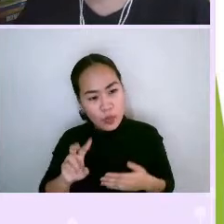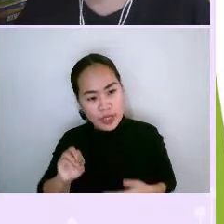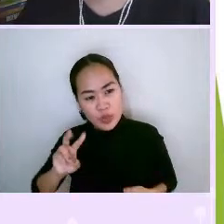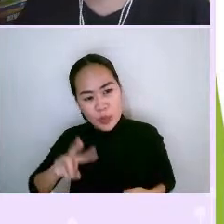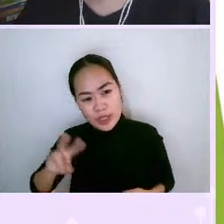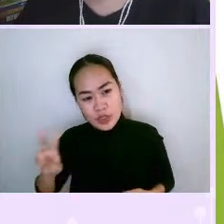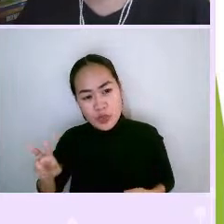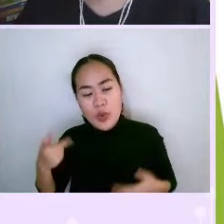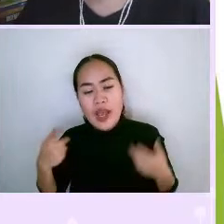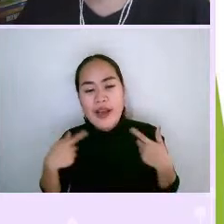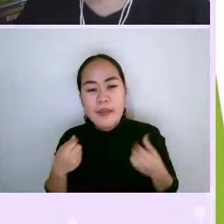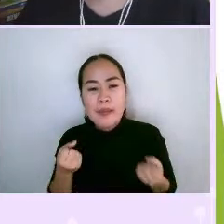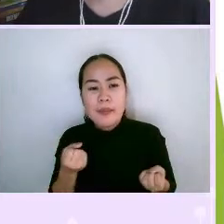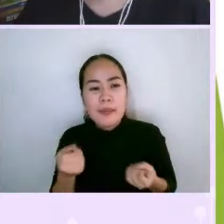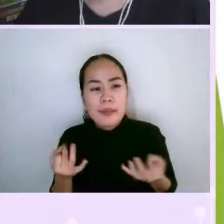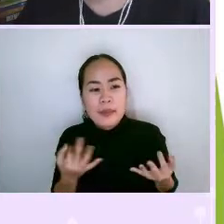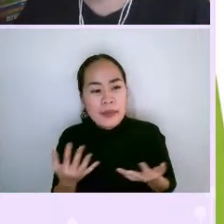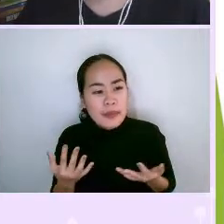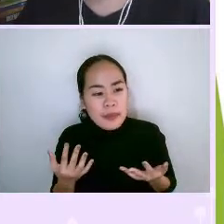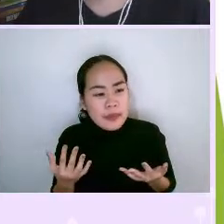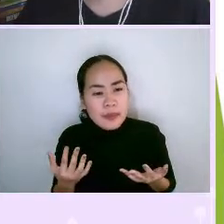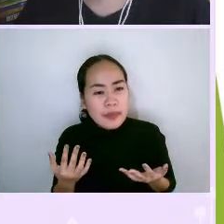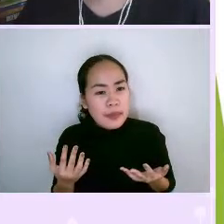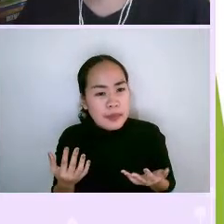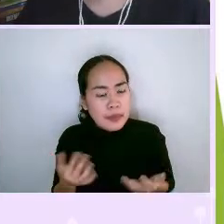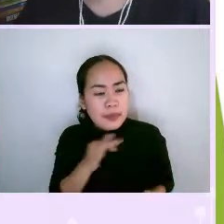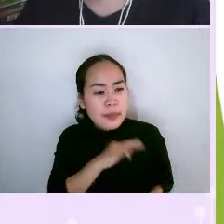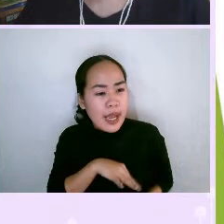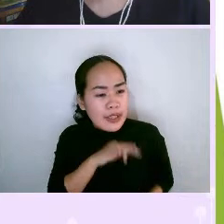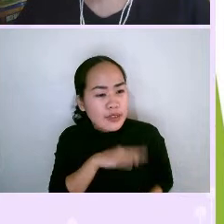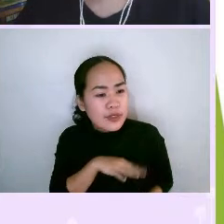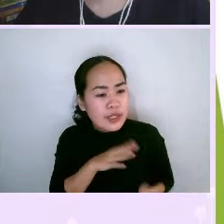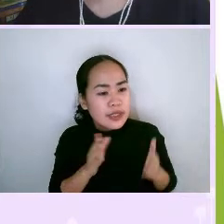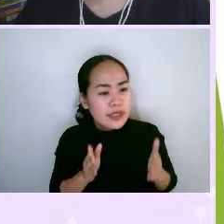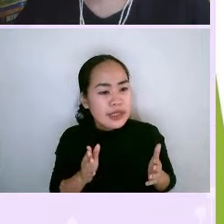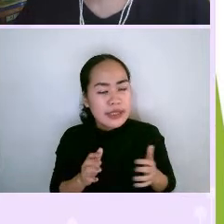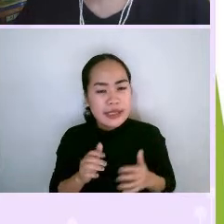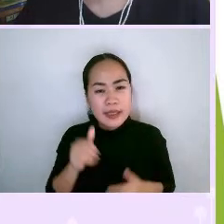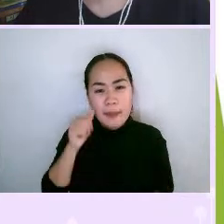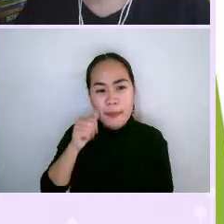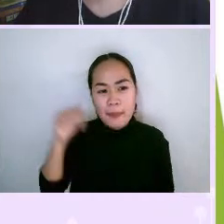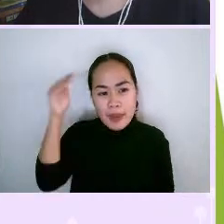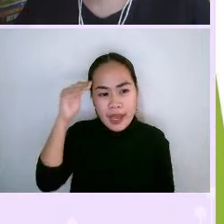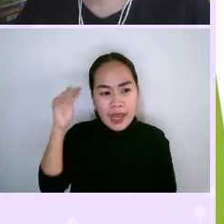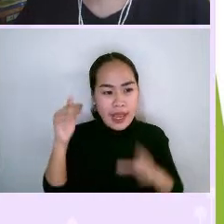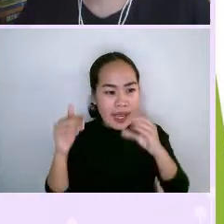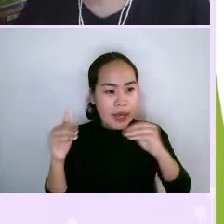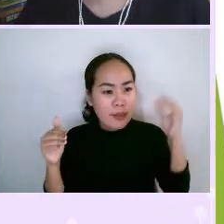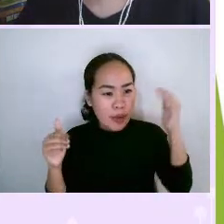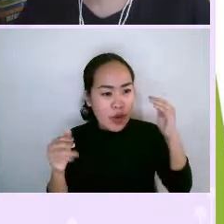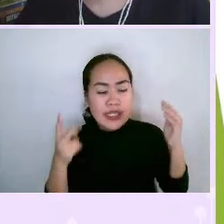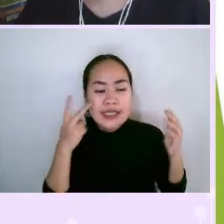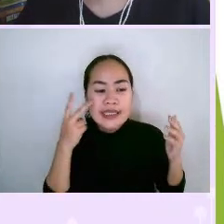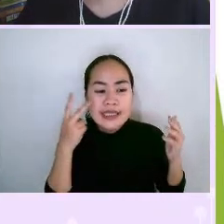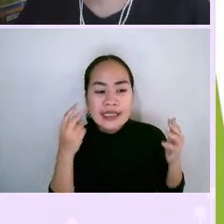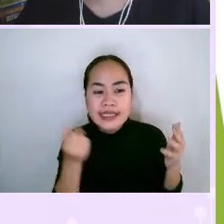na number of beneficiaries na male and female. And makikita po natin average of